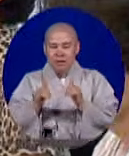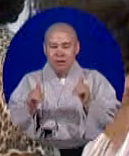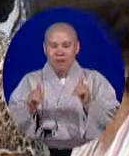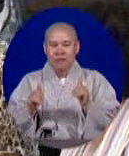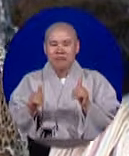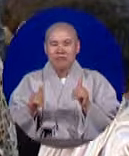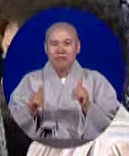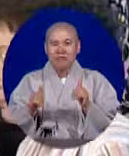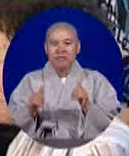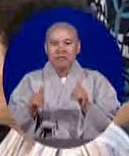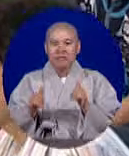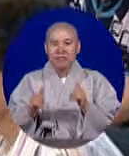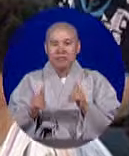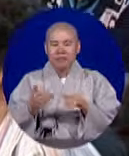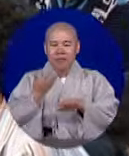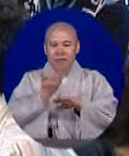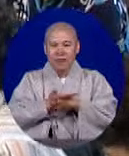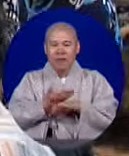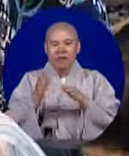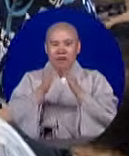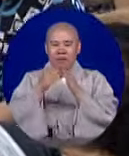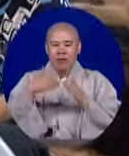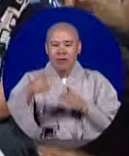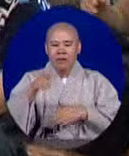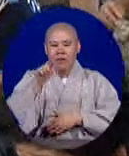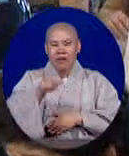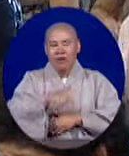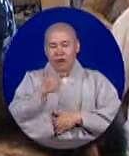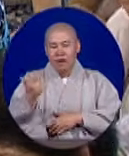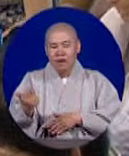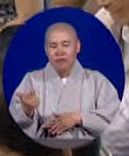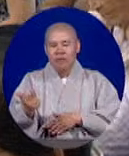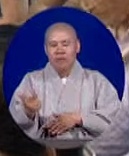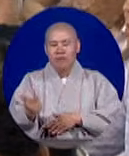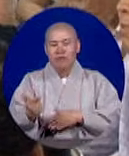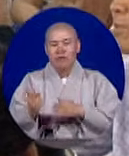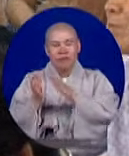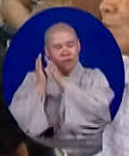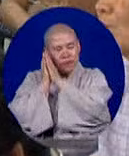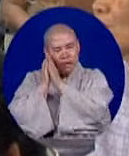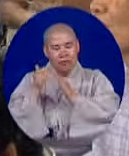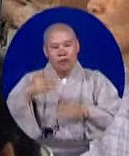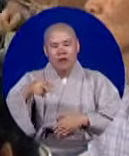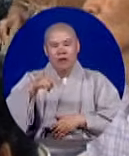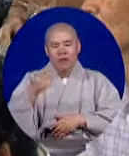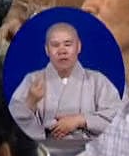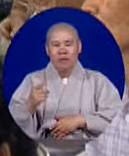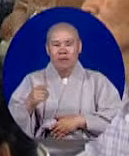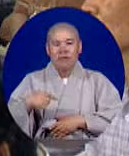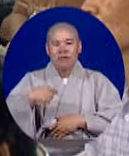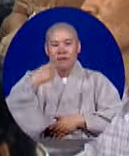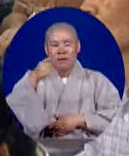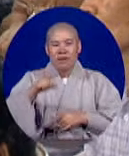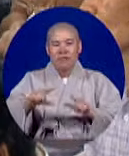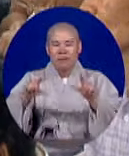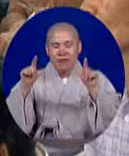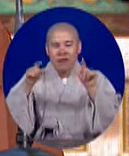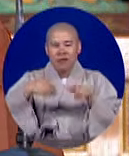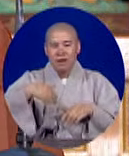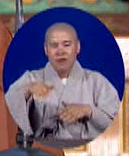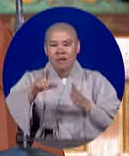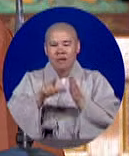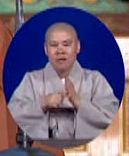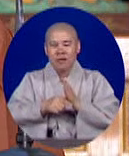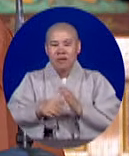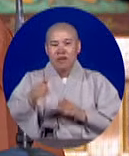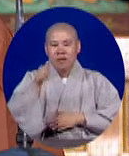나그네가 남의 집에 가서 하루 저녁을 자고 가도 그 이튿날 갈 적에